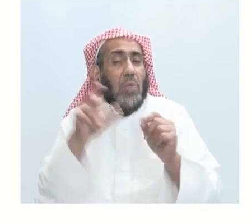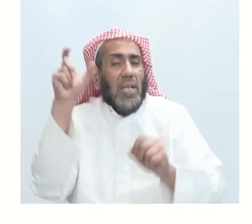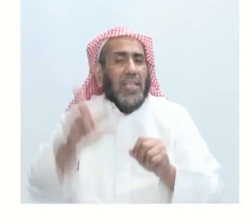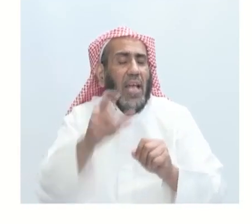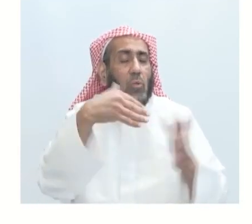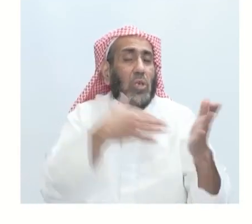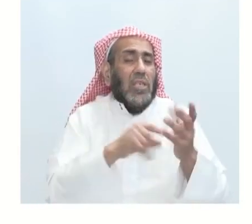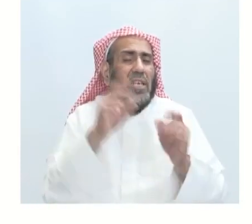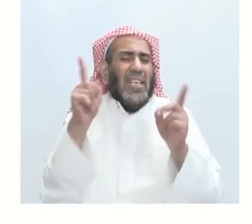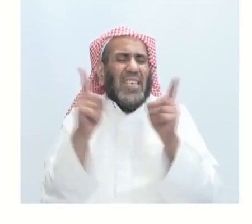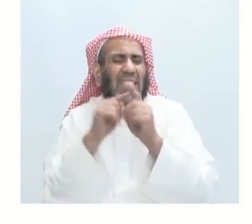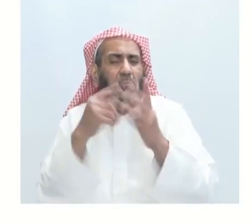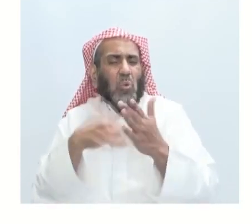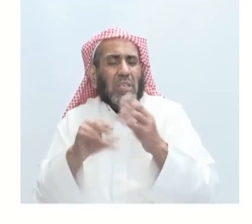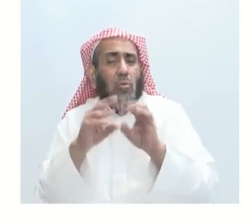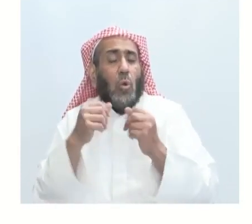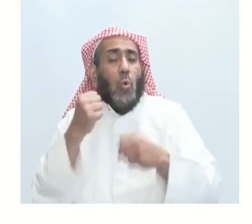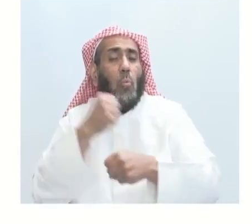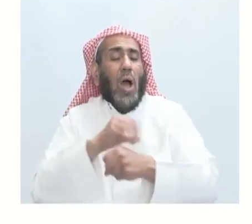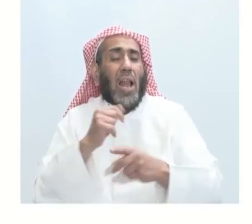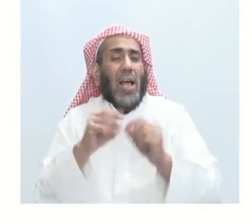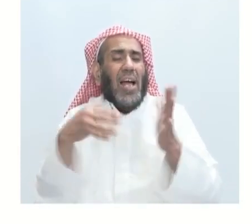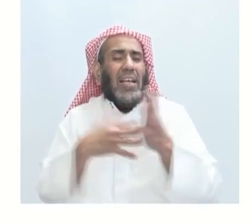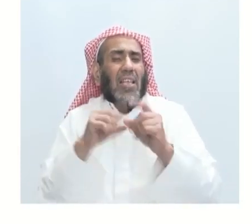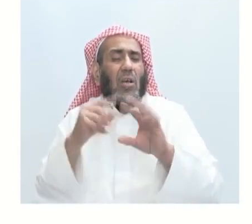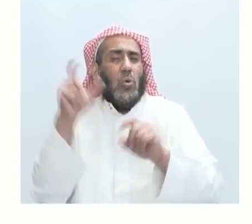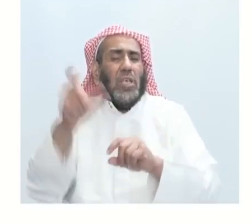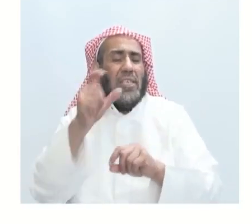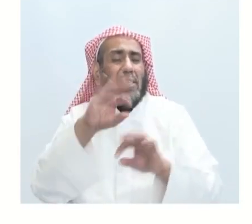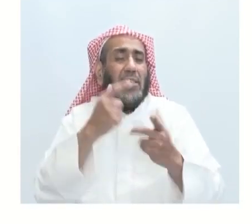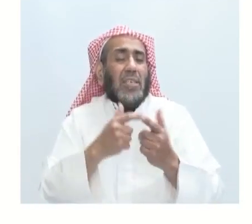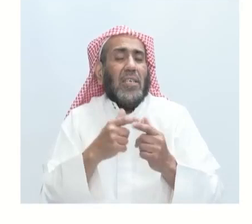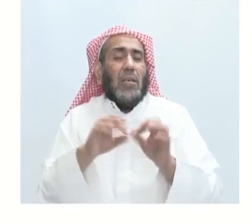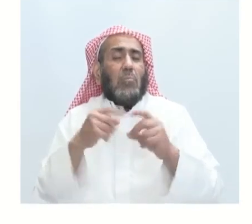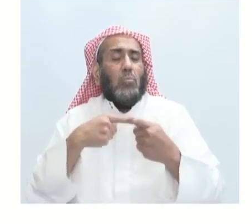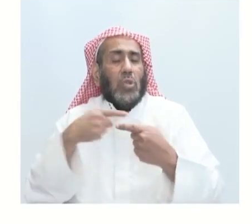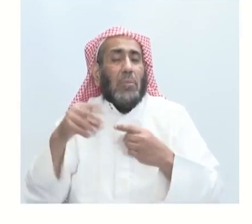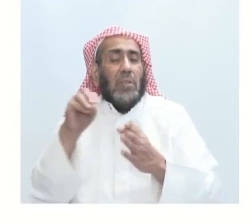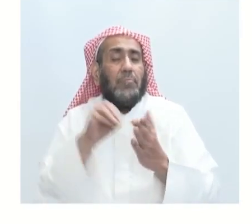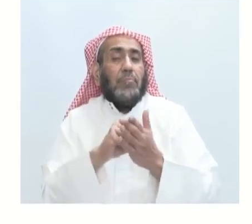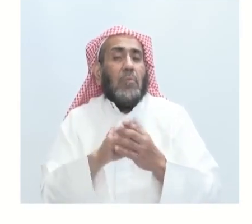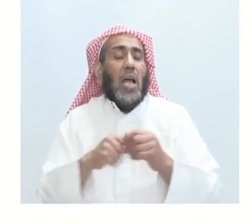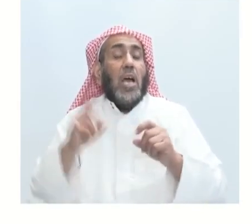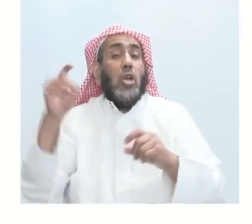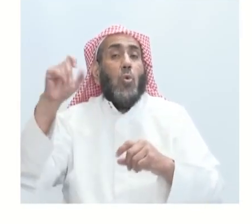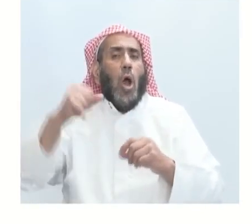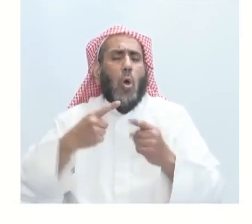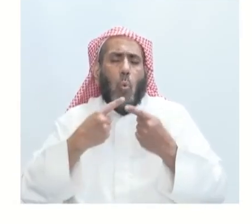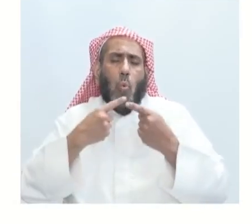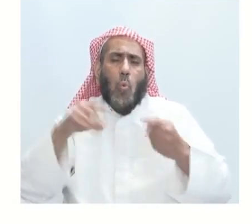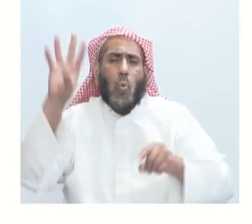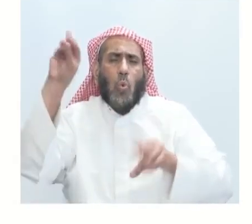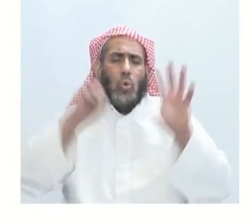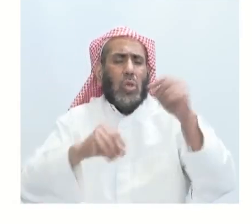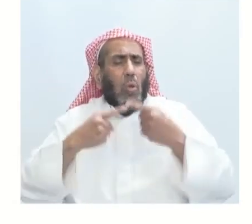الشخصيات قصه قصيره حكايه متوسط الطول تقوم على حدث او احداث شخصيه وشخصيات يعني مستمده الروايه هي طويله